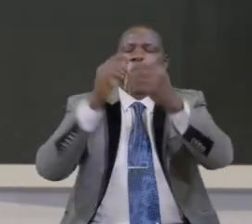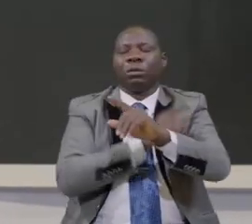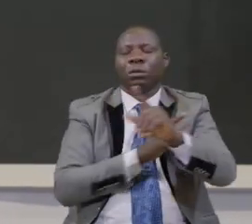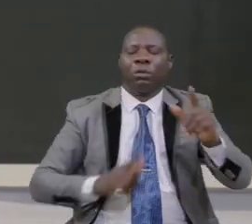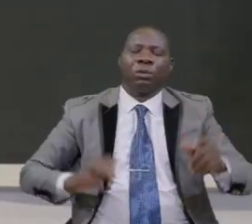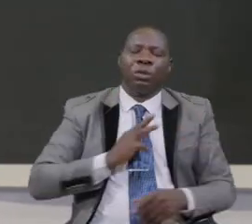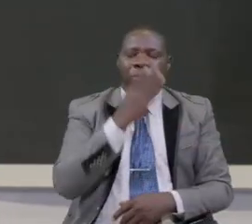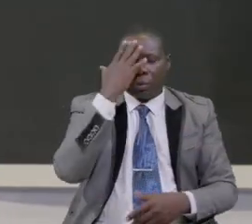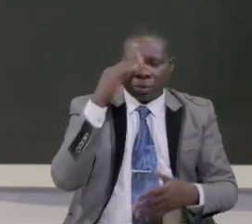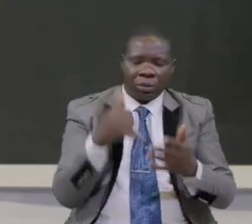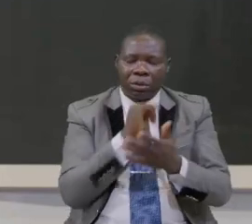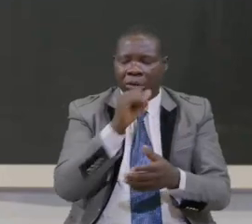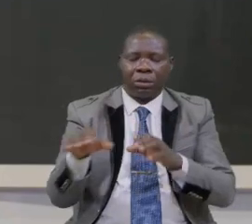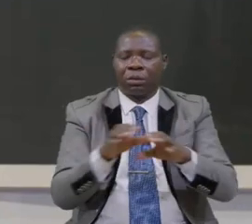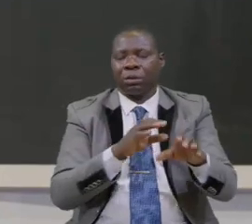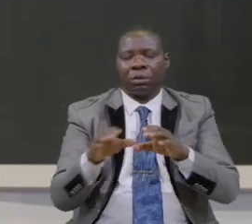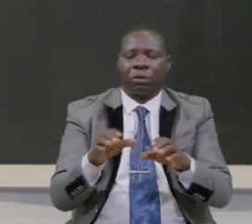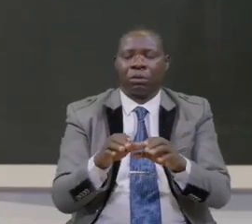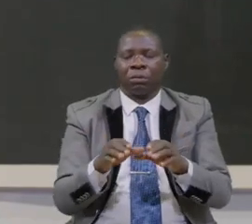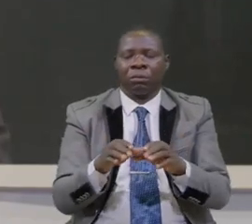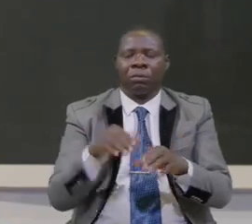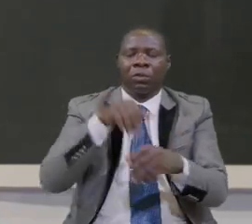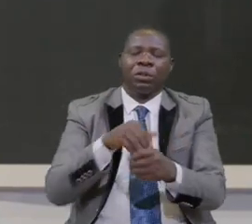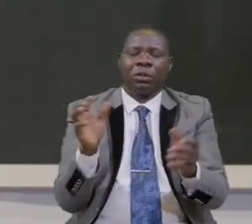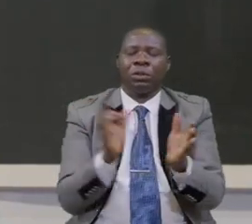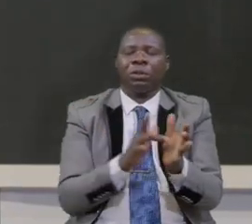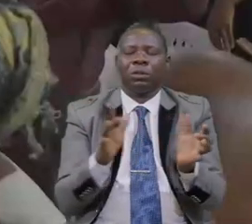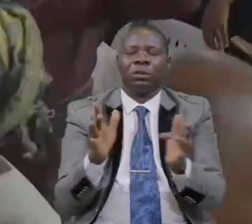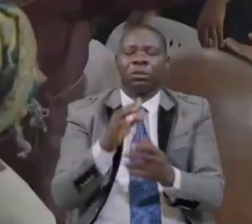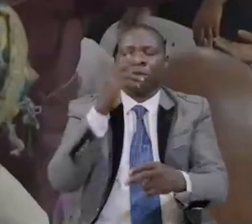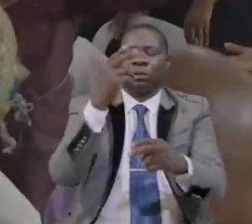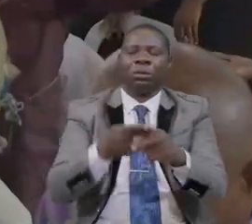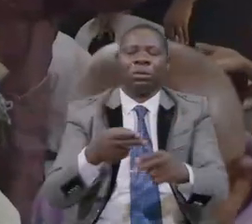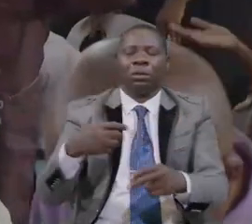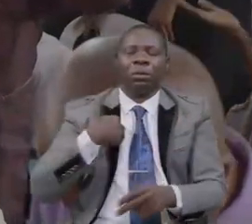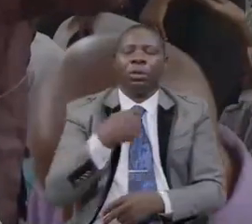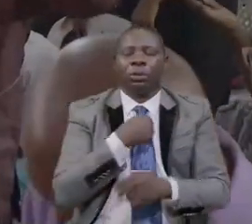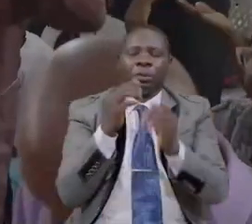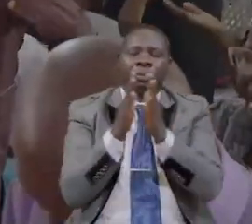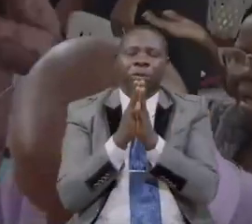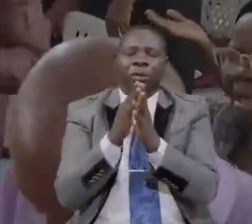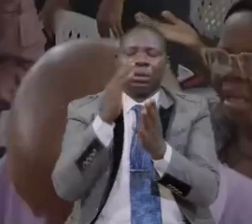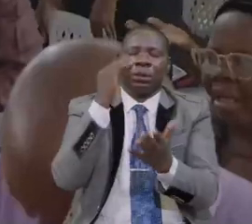c'est fait. Au nom de Jésus, nous prions.